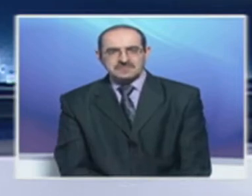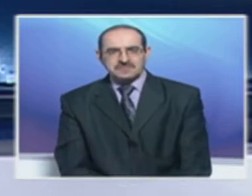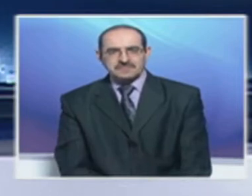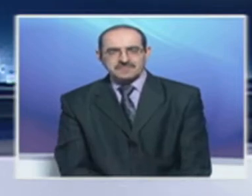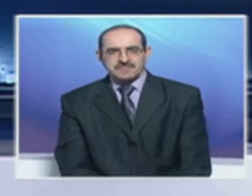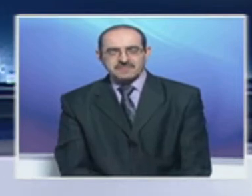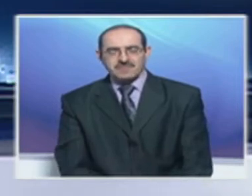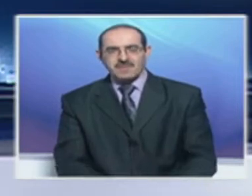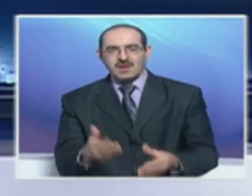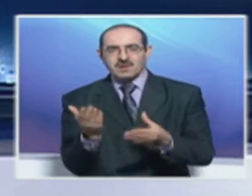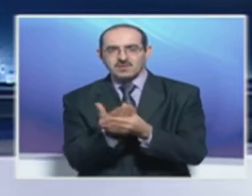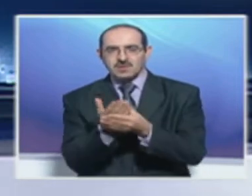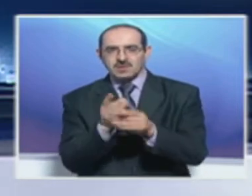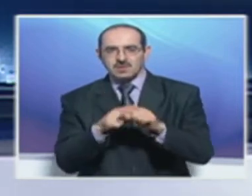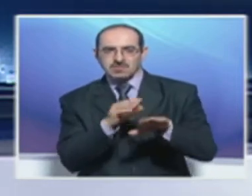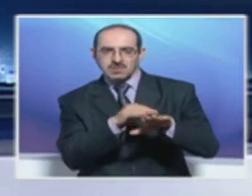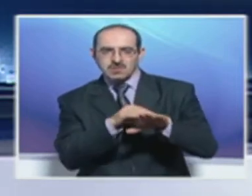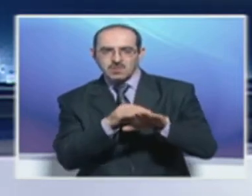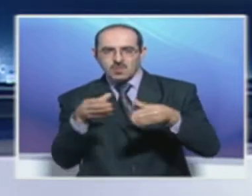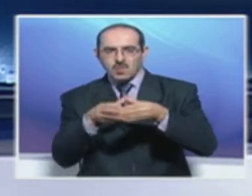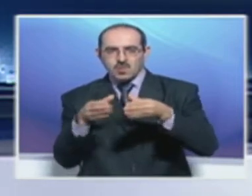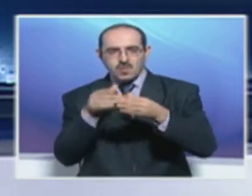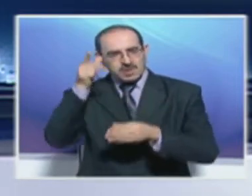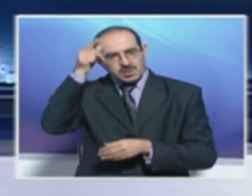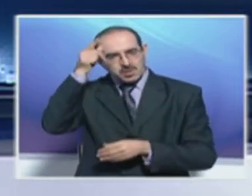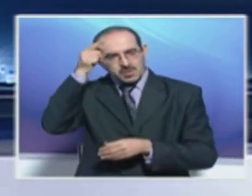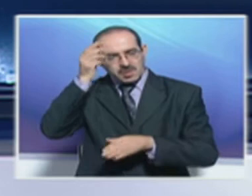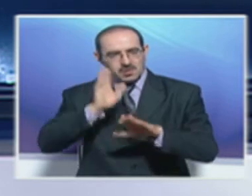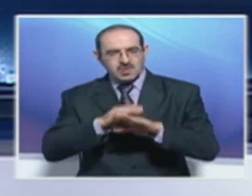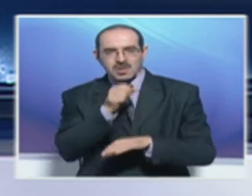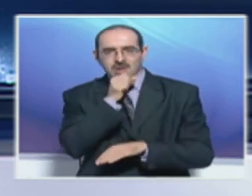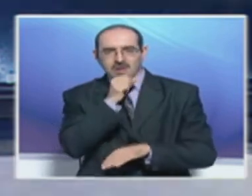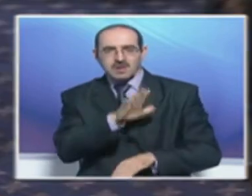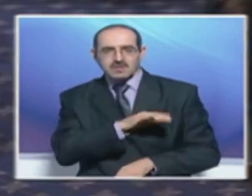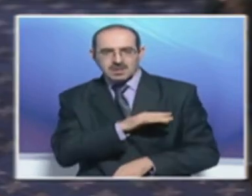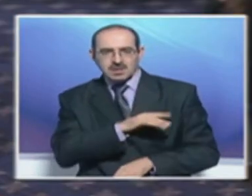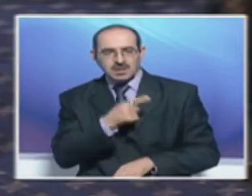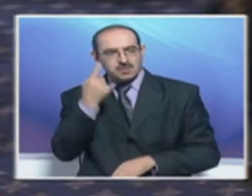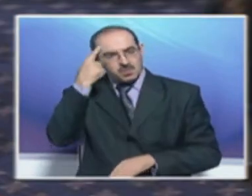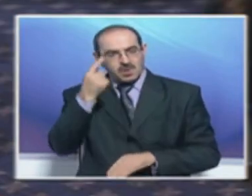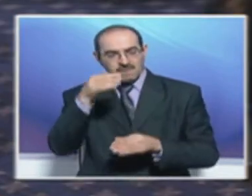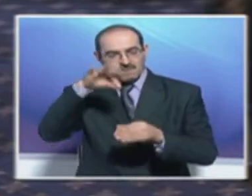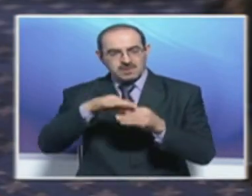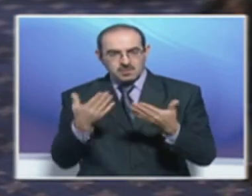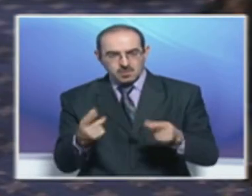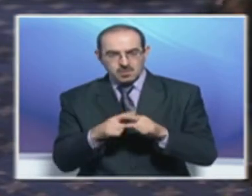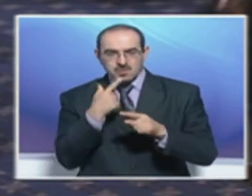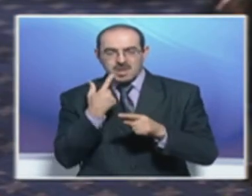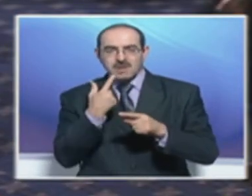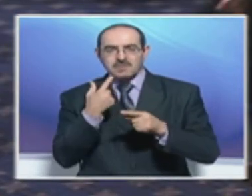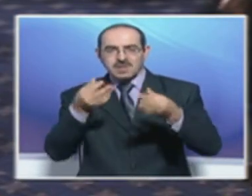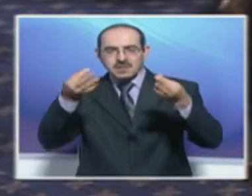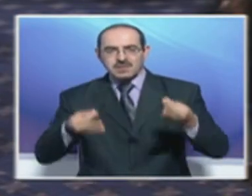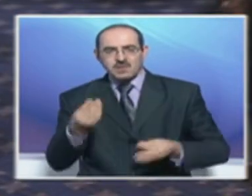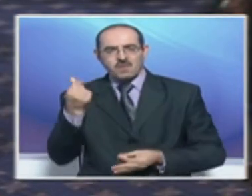في موضوع آخر، دعت الأغلبية الجمهورية في مجلس الشيوخ الأمريكي للتصويت اليوم على ميزانية